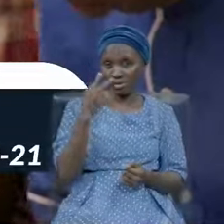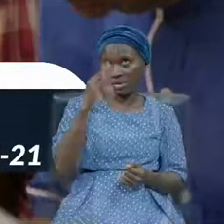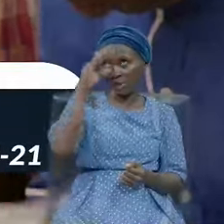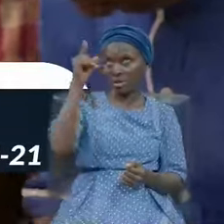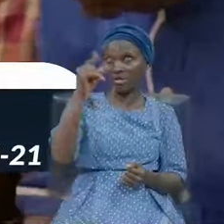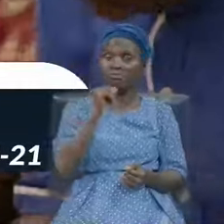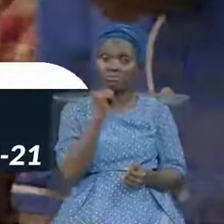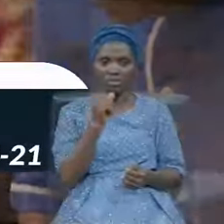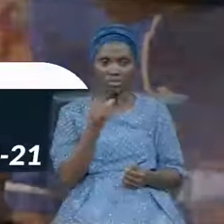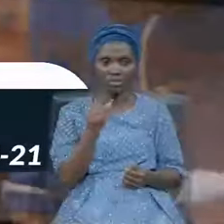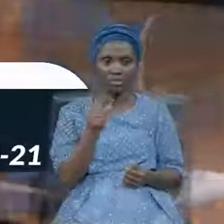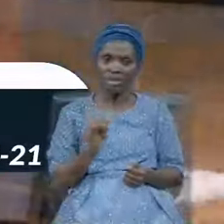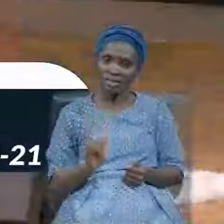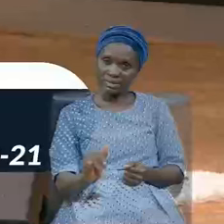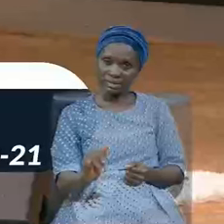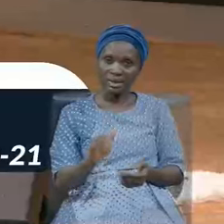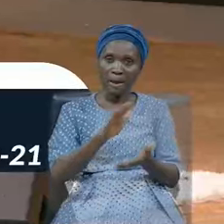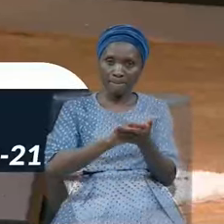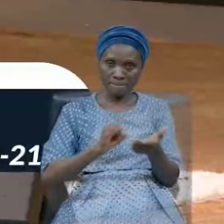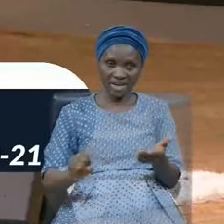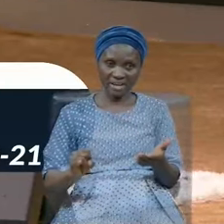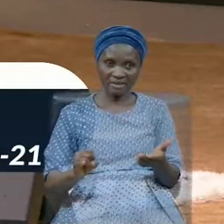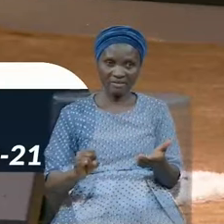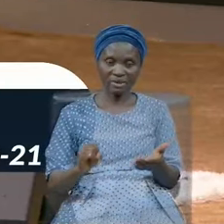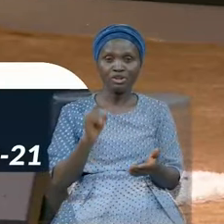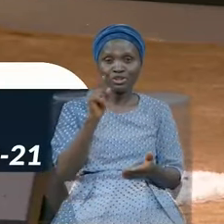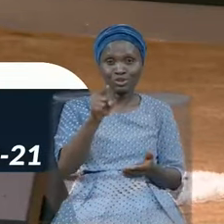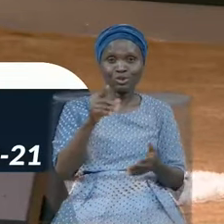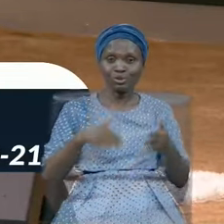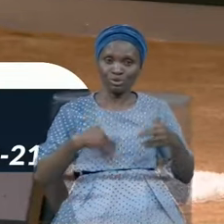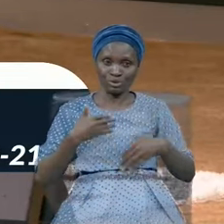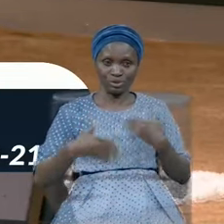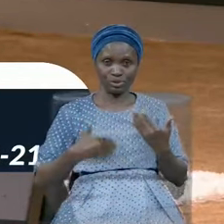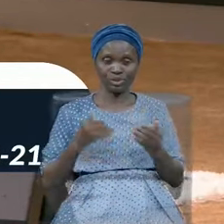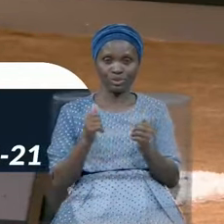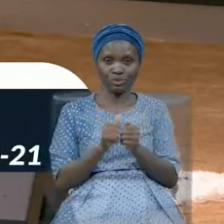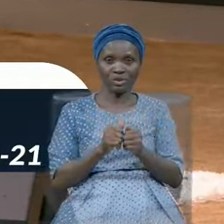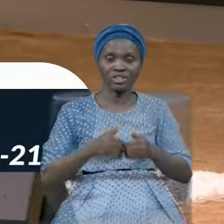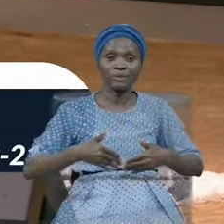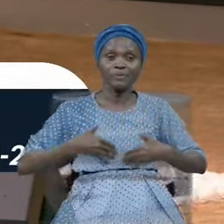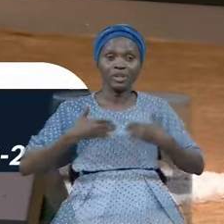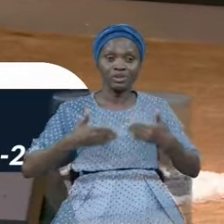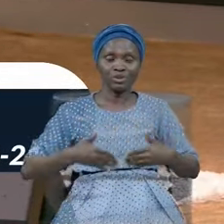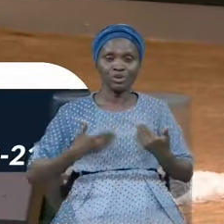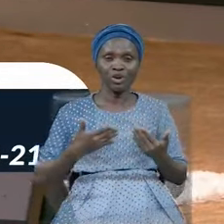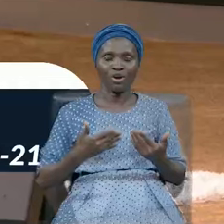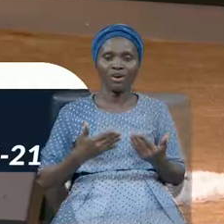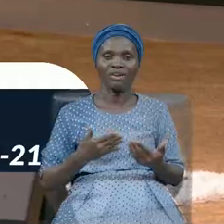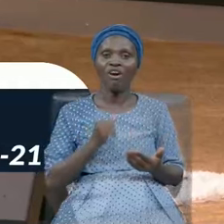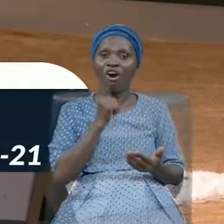vous réjouissant d'une joie ineffable et